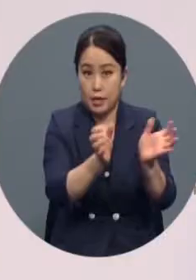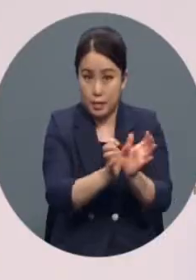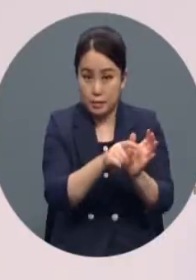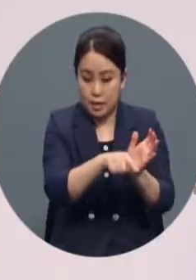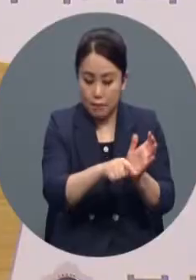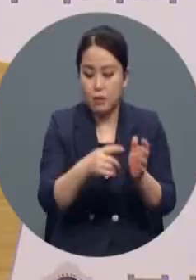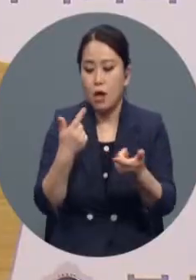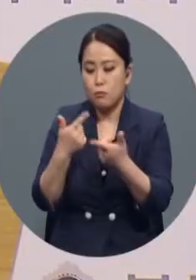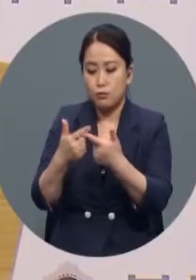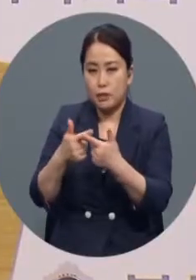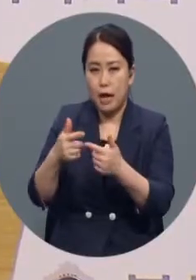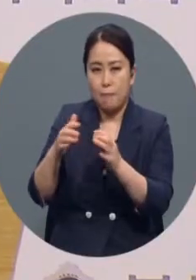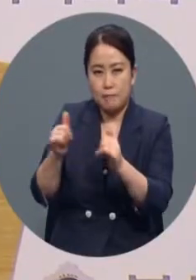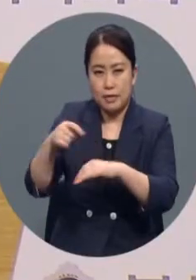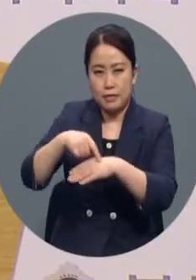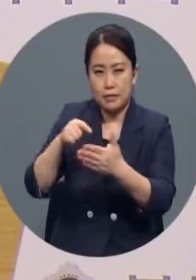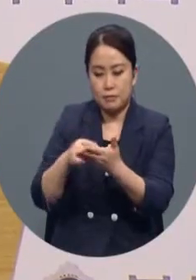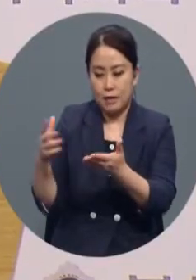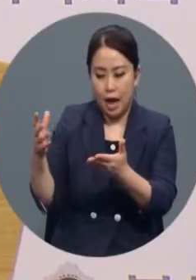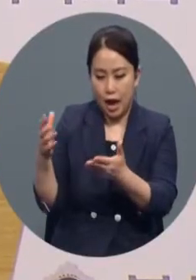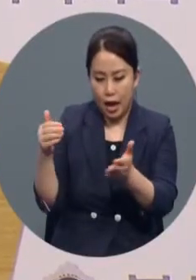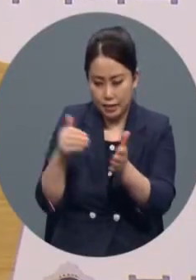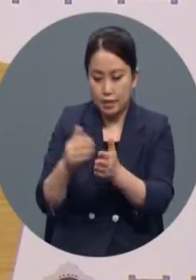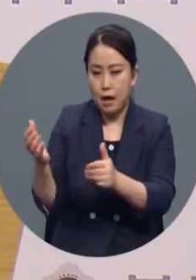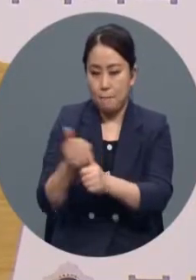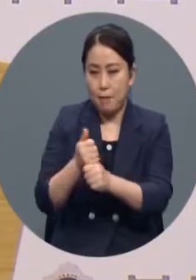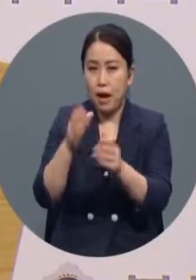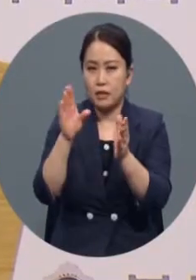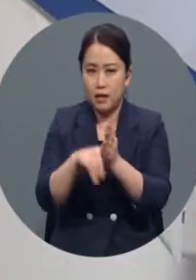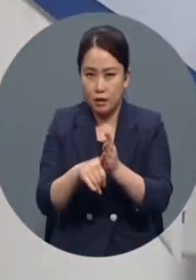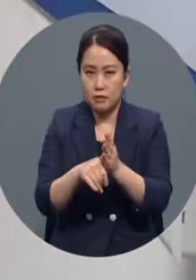경우 유력한 대권 후보로 급부상할 수 있습니다.